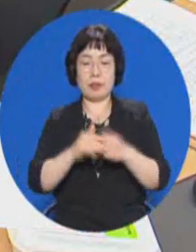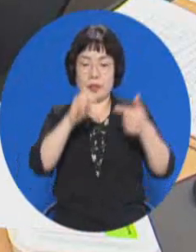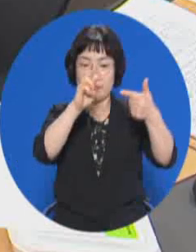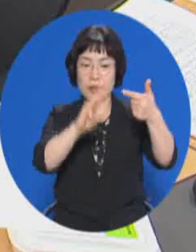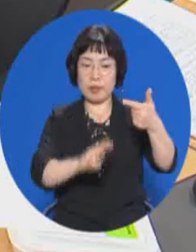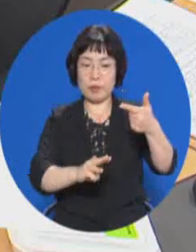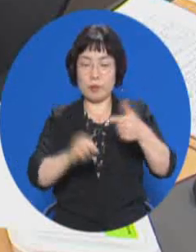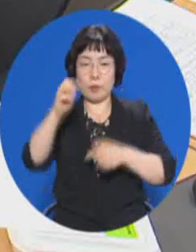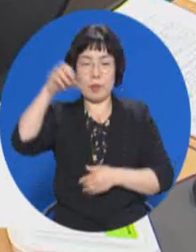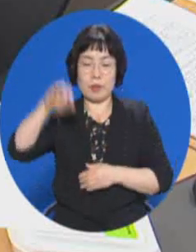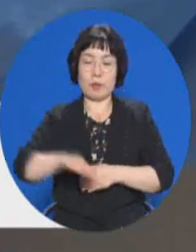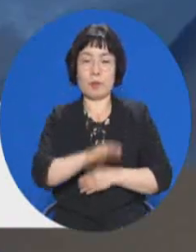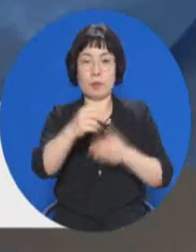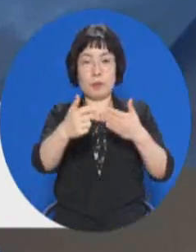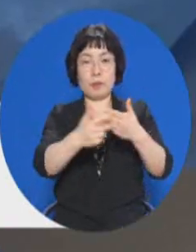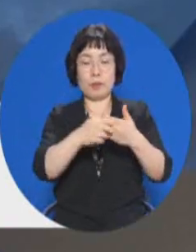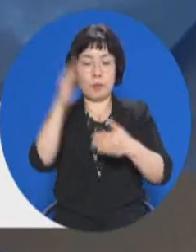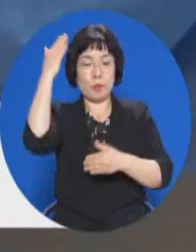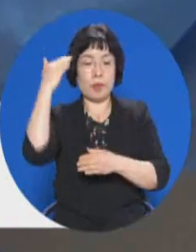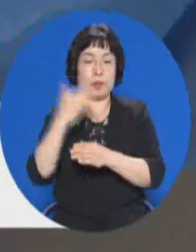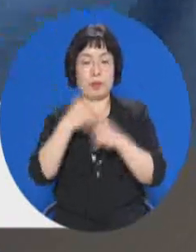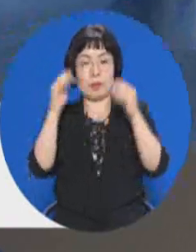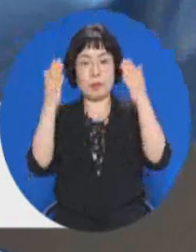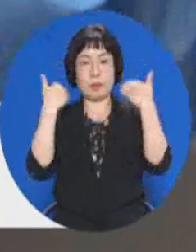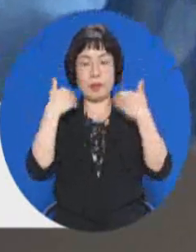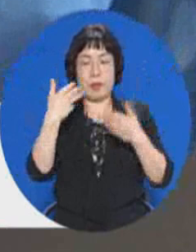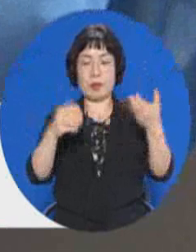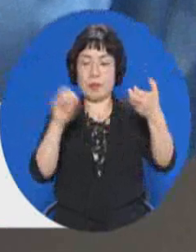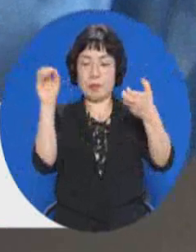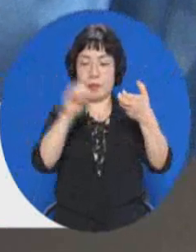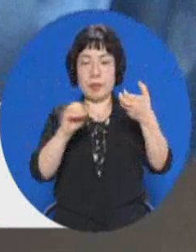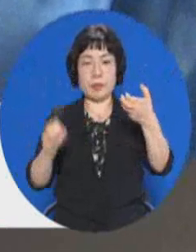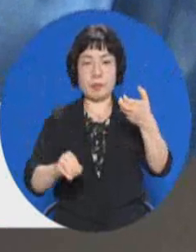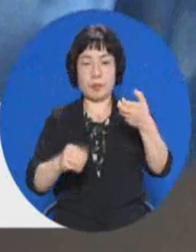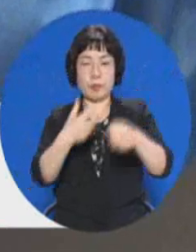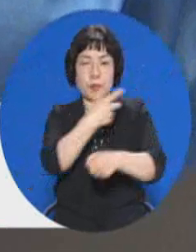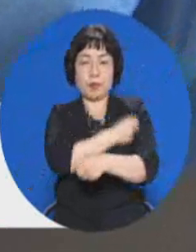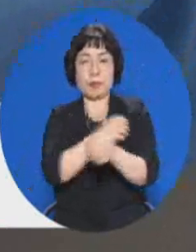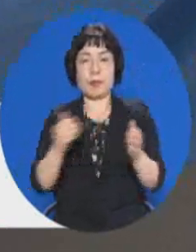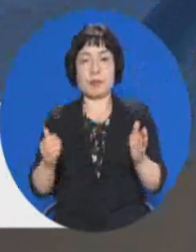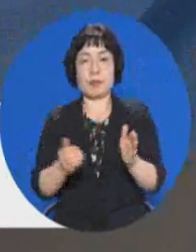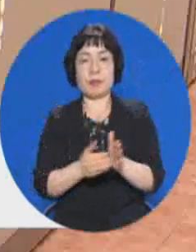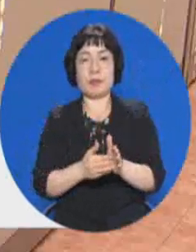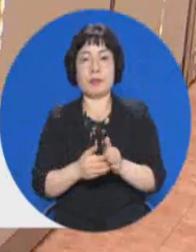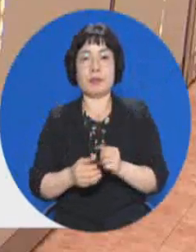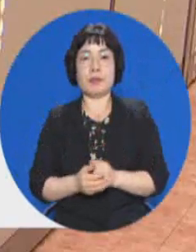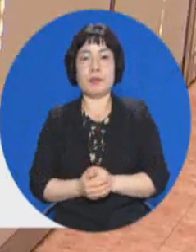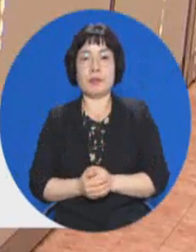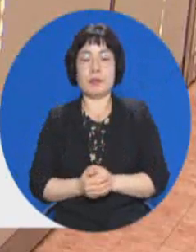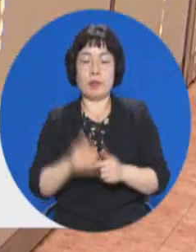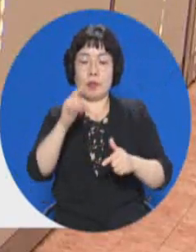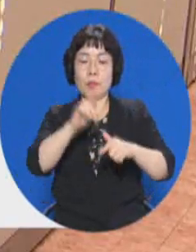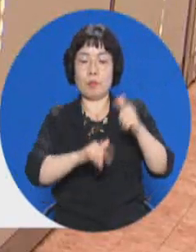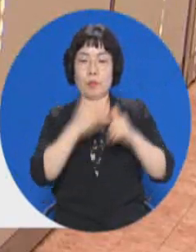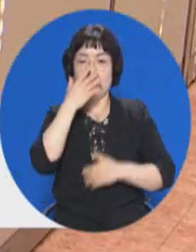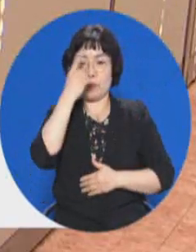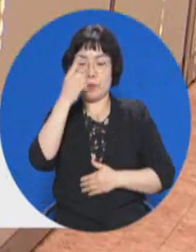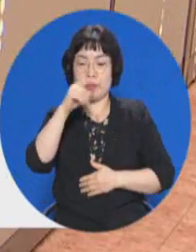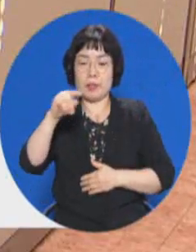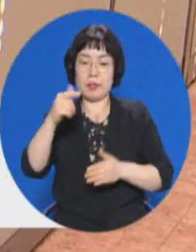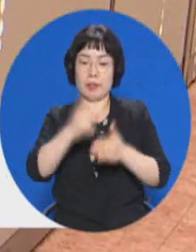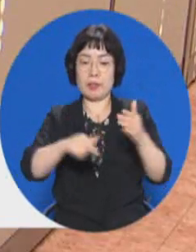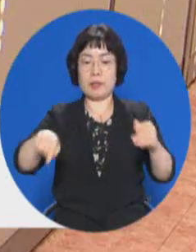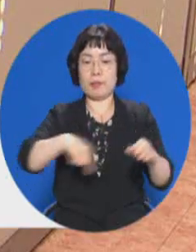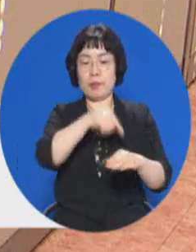나주병원, 광양우리병원, 화순전대병원에서는 80% 안팎의 접종률을 보이고 있고 목포 순천